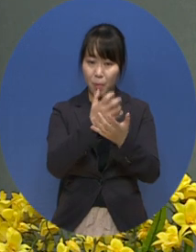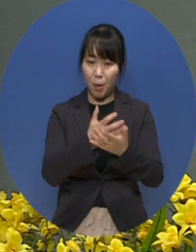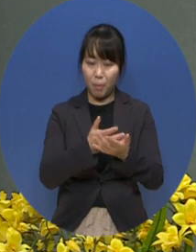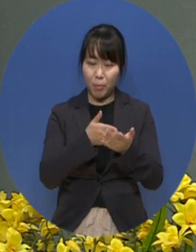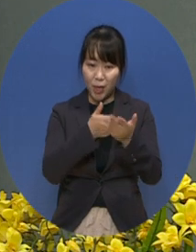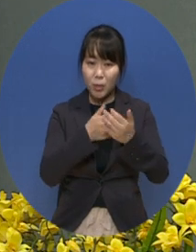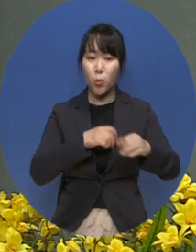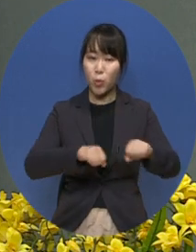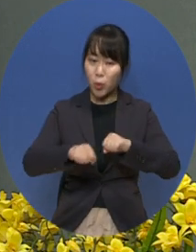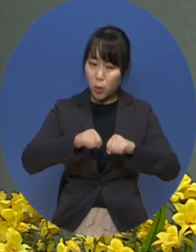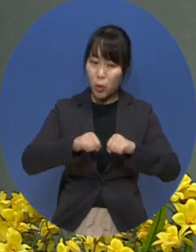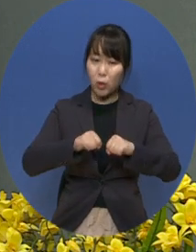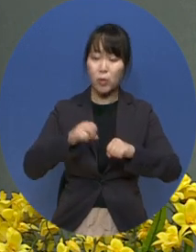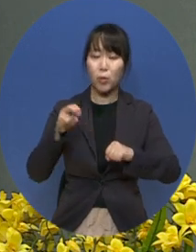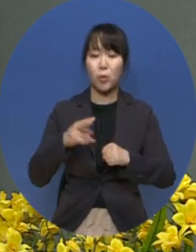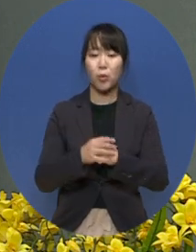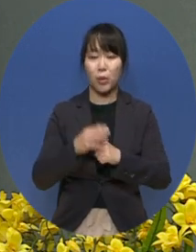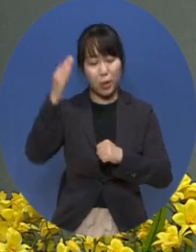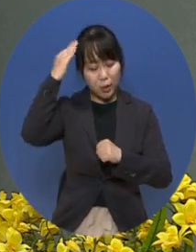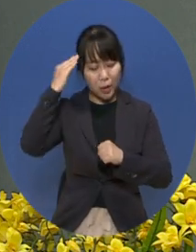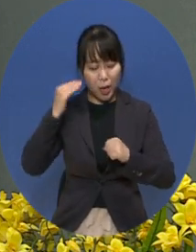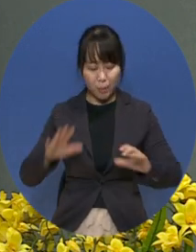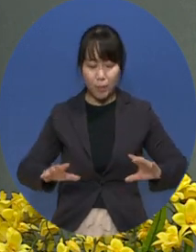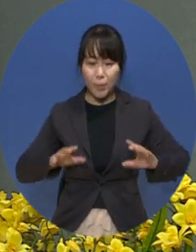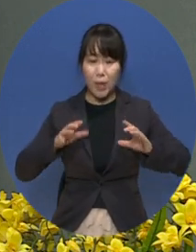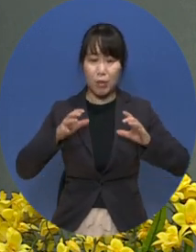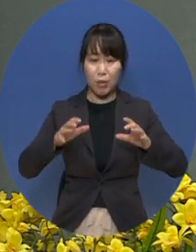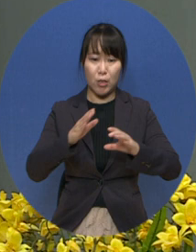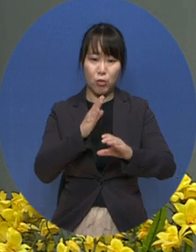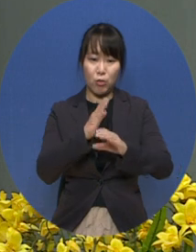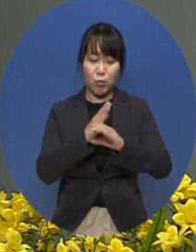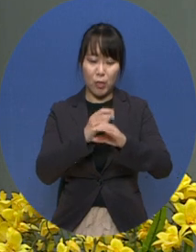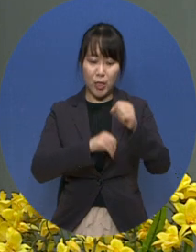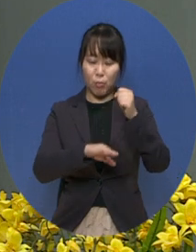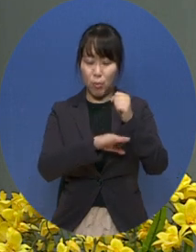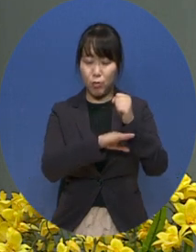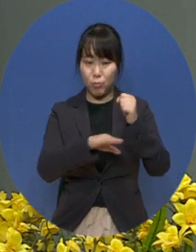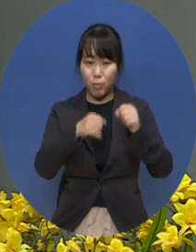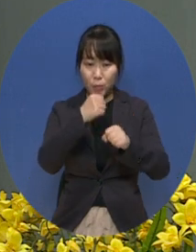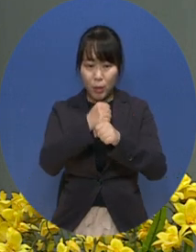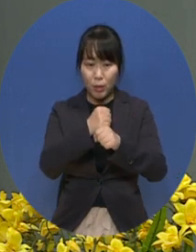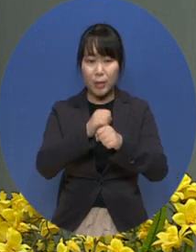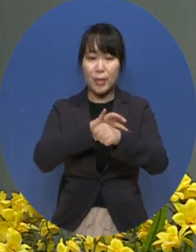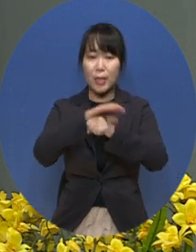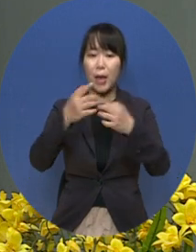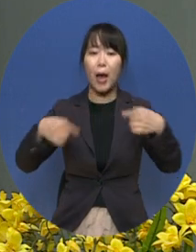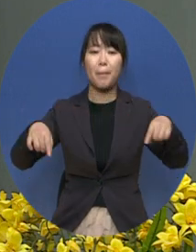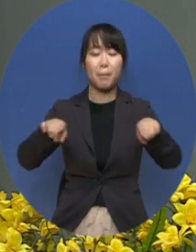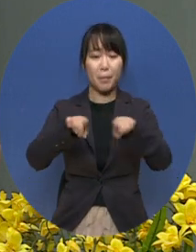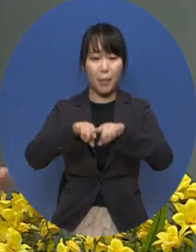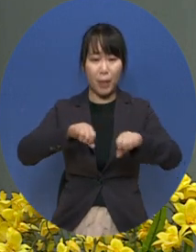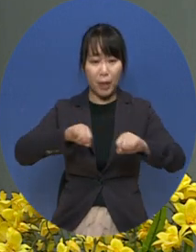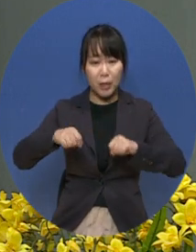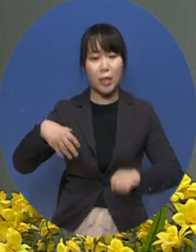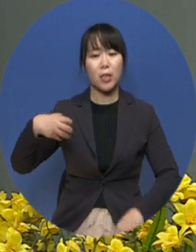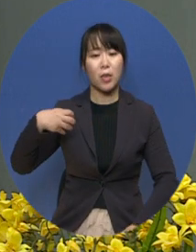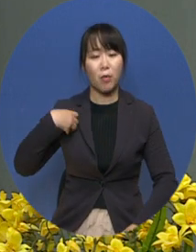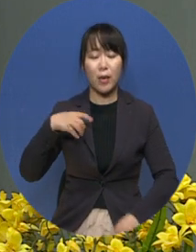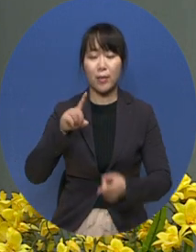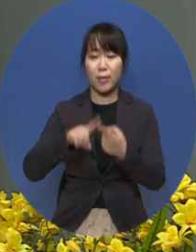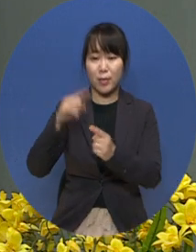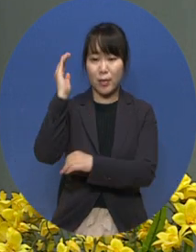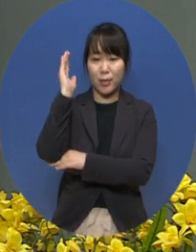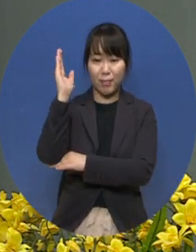활동하고 이제 그것을 대한민국의 중 10% 폼을 만들어서 세계가 같이 대처하겠다 이 역할을 좀 얘기